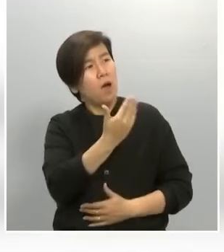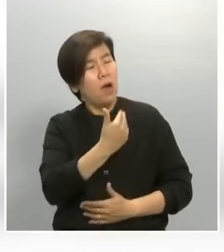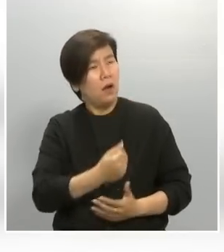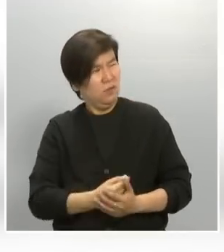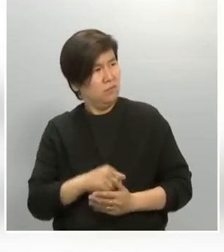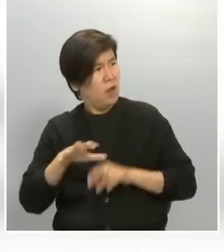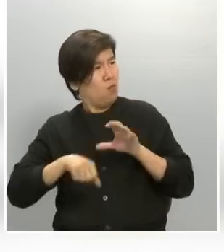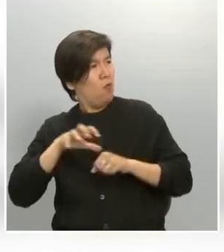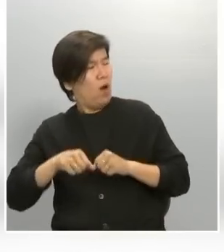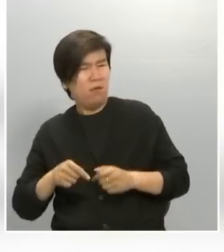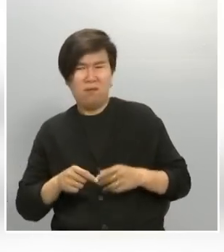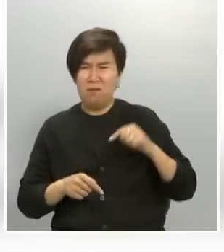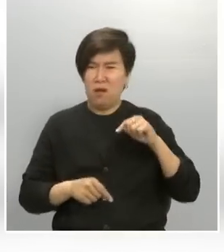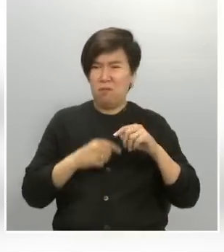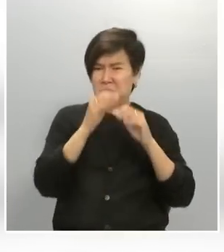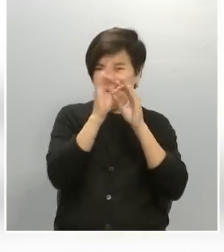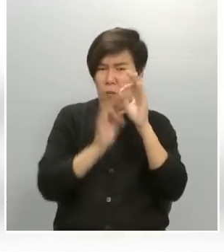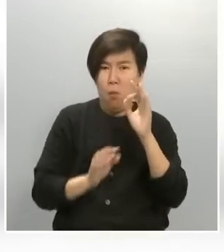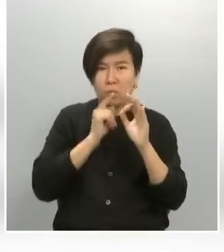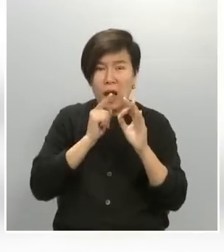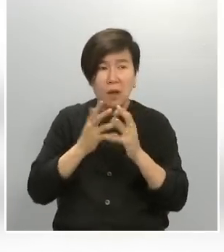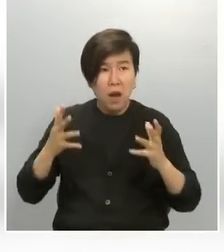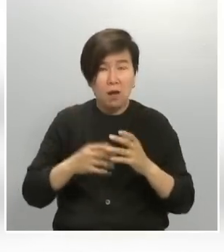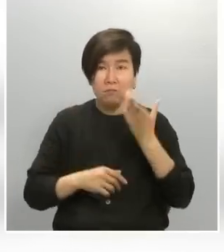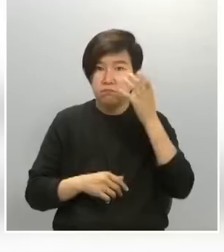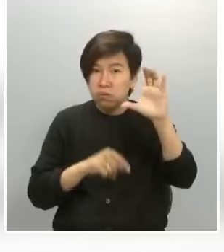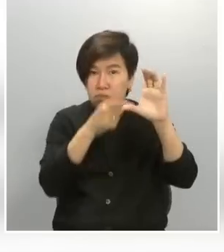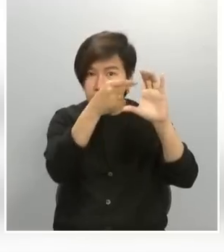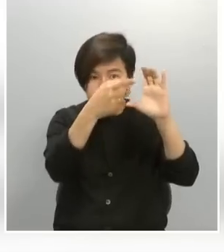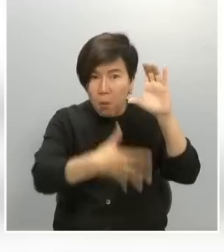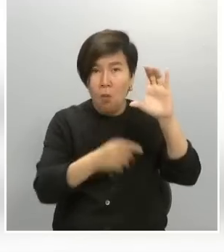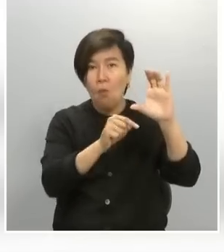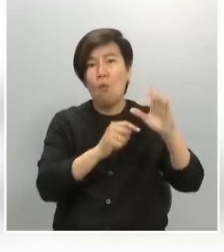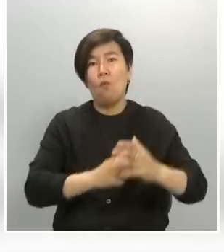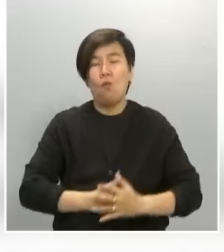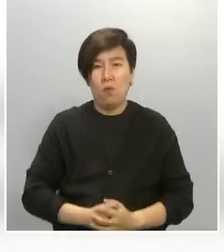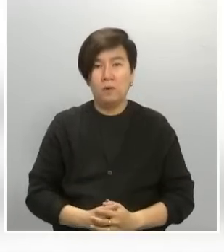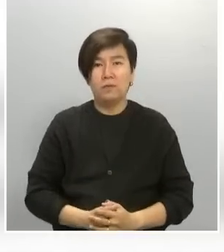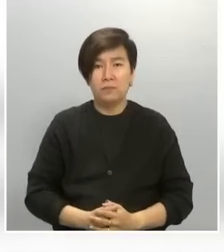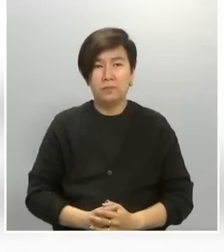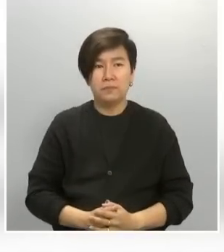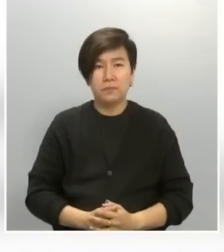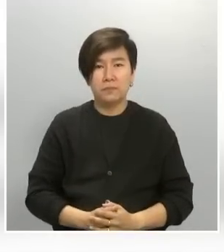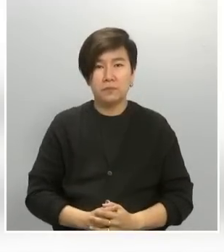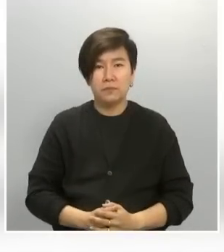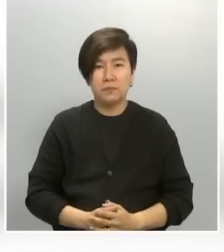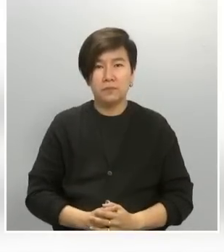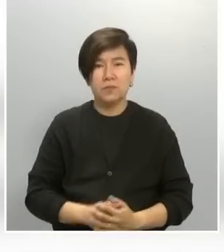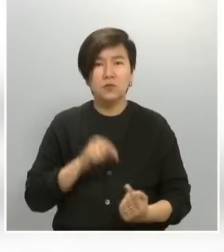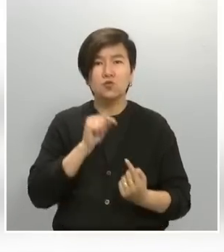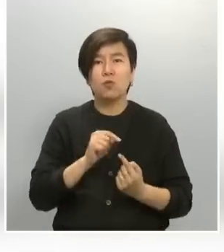งๆลิสต์ลงมายาวเหยียดเลยนะคะแต่หลักๆ ก็ประมาณนี ้โอ้นี่ก็กลายเป็นประเด็นแต่ว่าความเสียหายเนี่ยมันจะเกิดขึ้นกับบรรดาคน